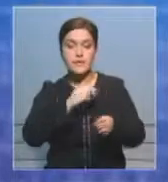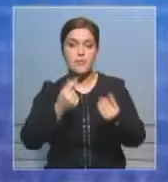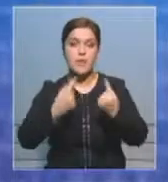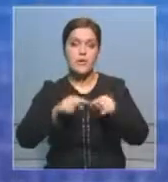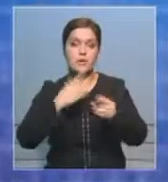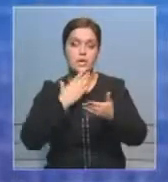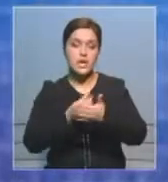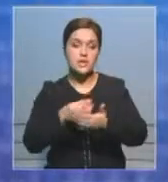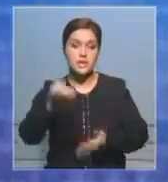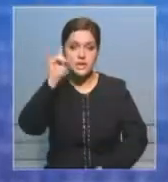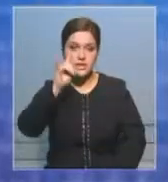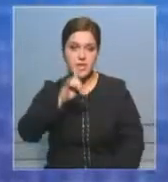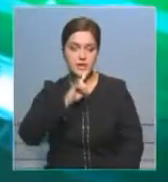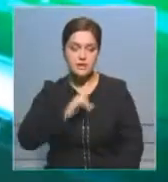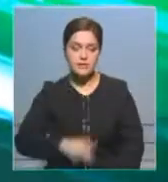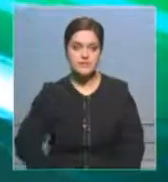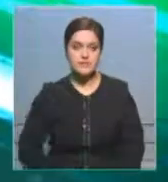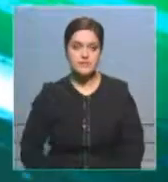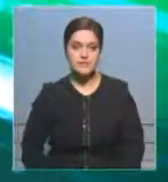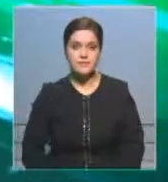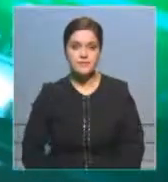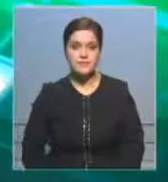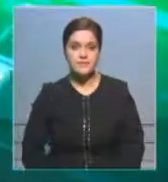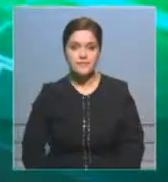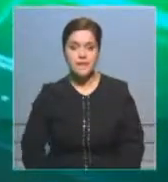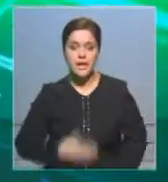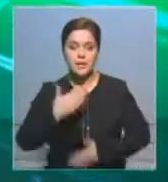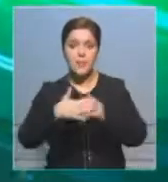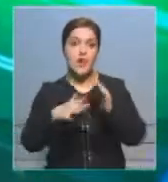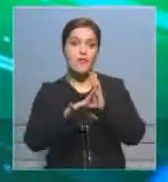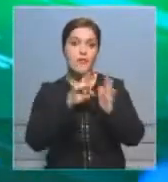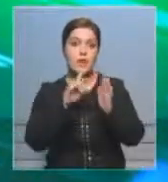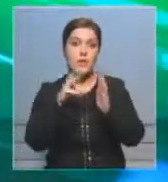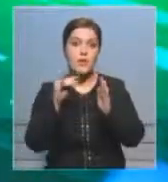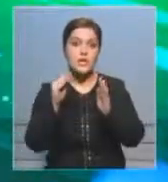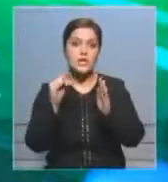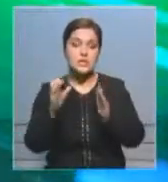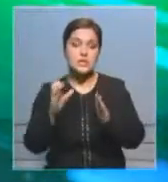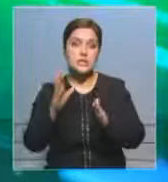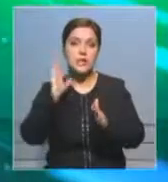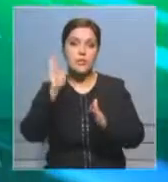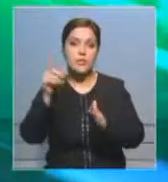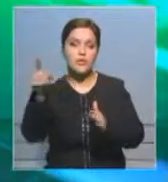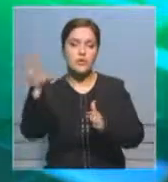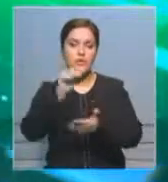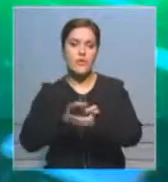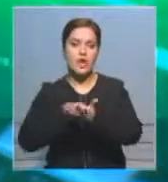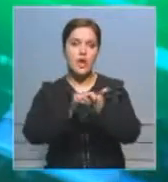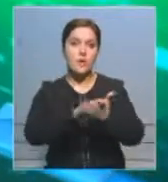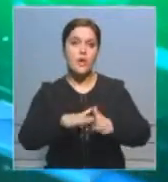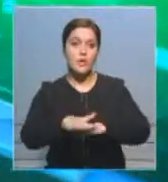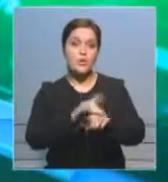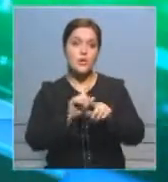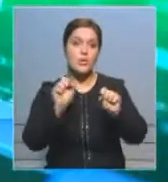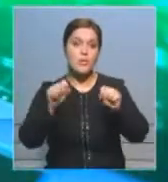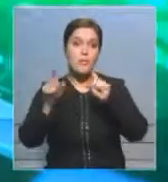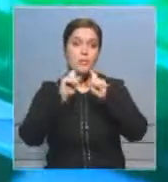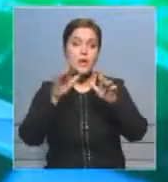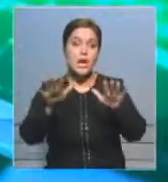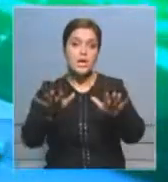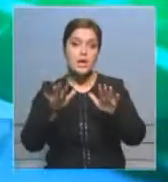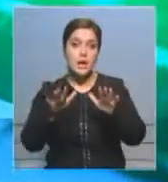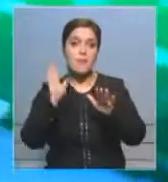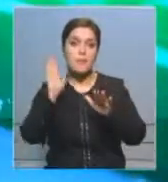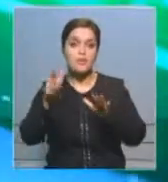нашей республике предстоящие выборы в мажилис консолидирует общество а также позволят парламенту